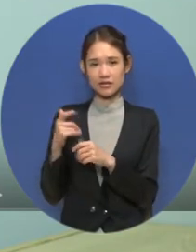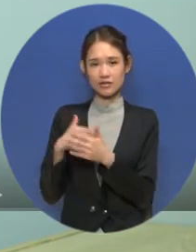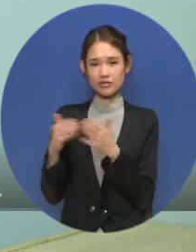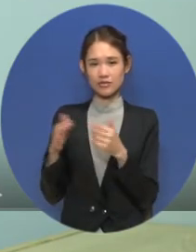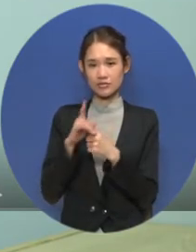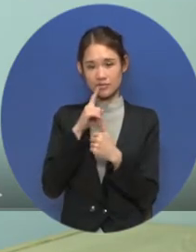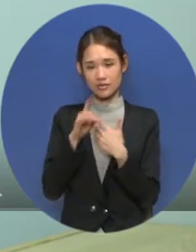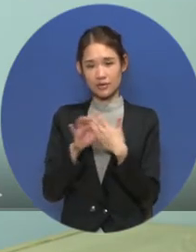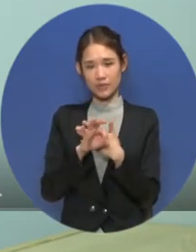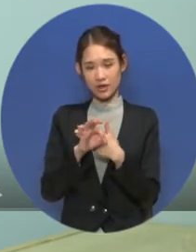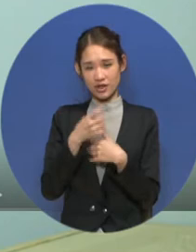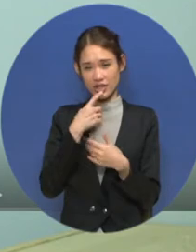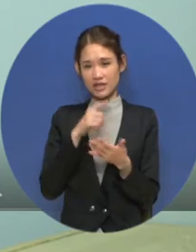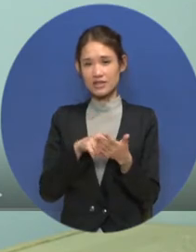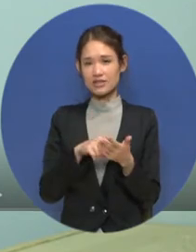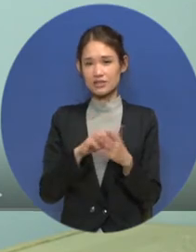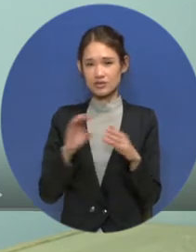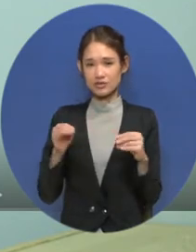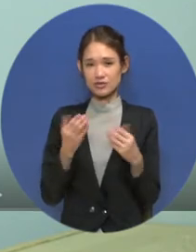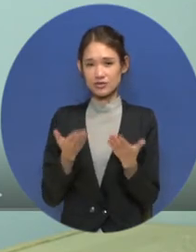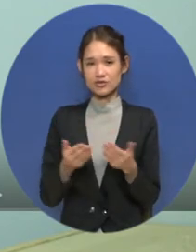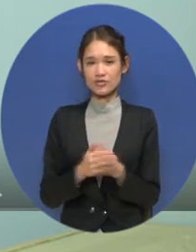행주방이라고 보시면 이해가 쉬우실 거예요.